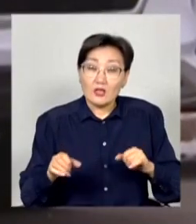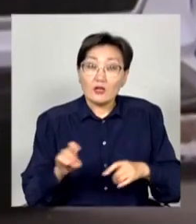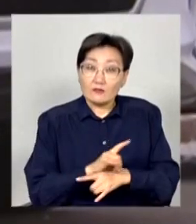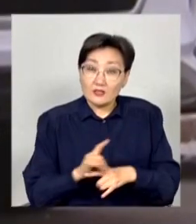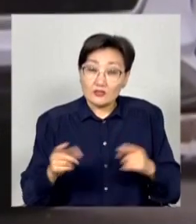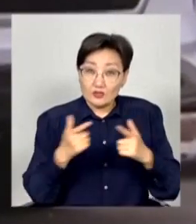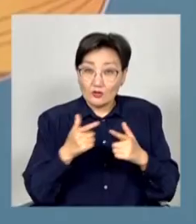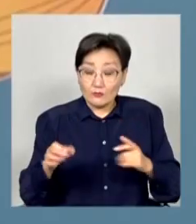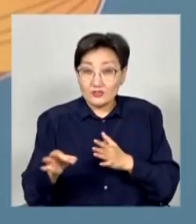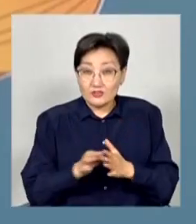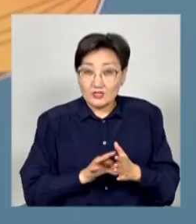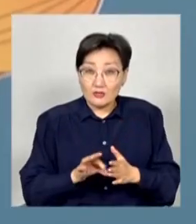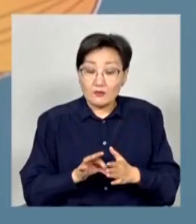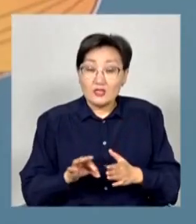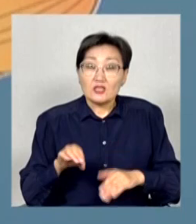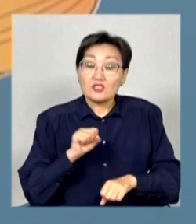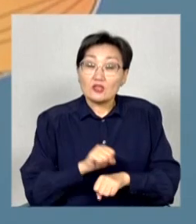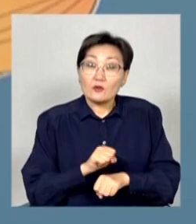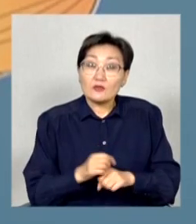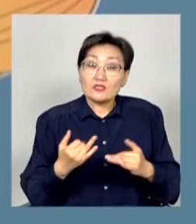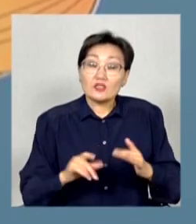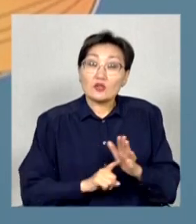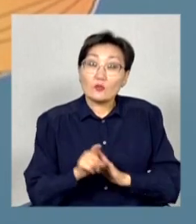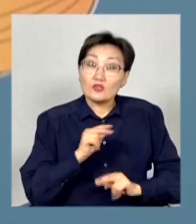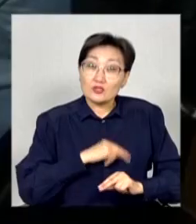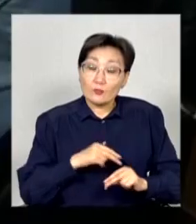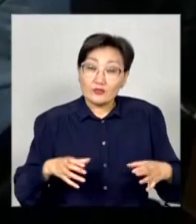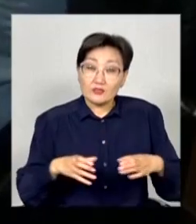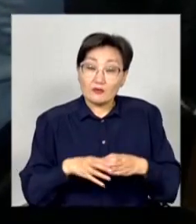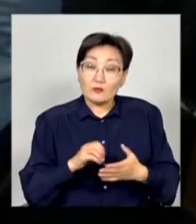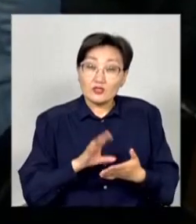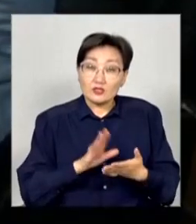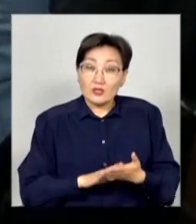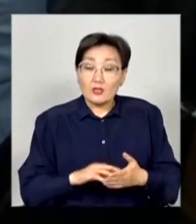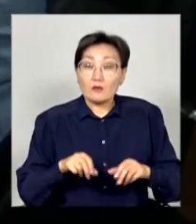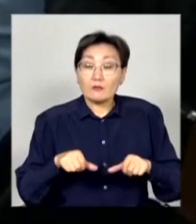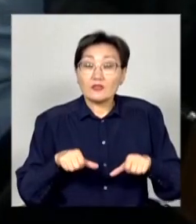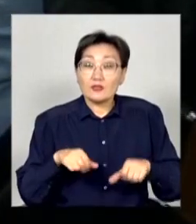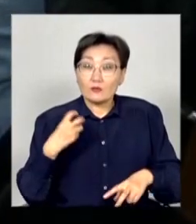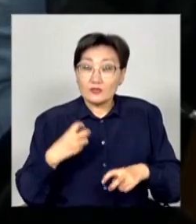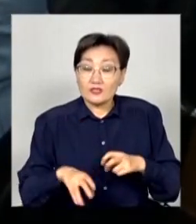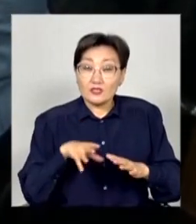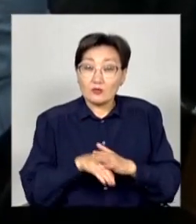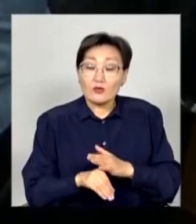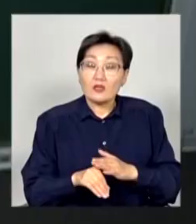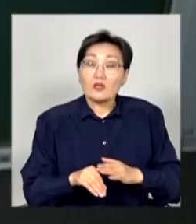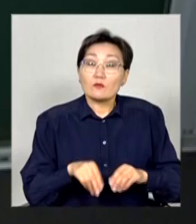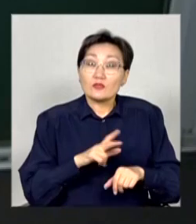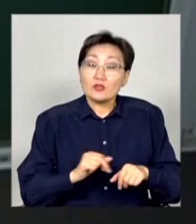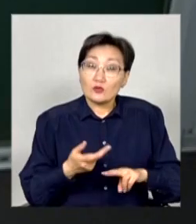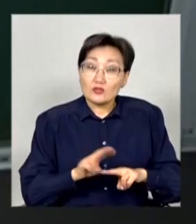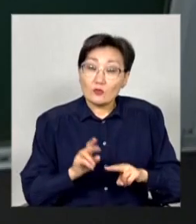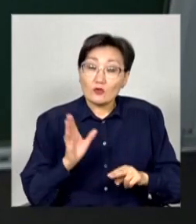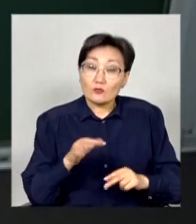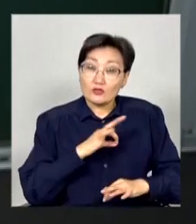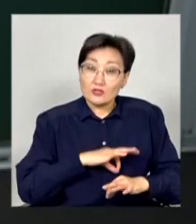и оперативного опровержения. Сегодня же начали работу группы фиксации правонарушений, состоящие из криминалистов, которые будут